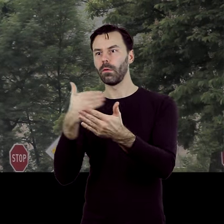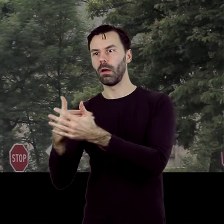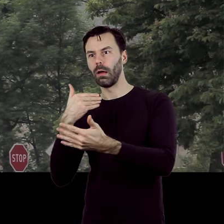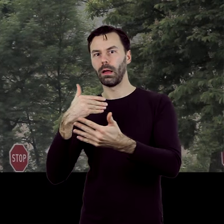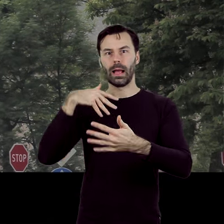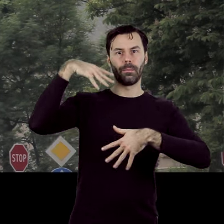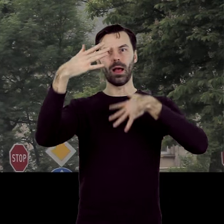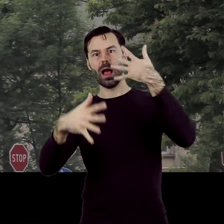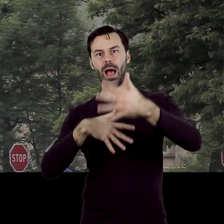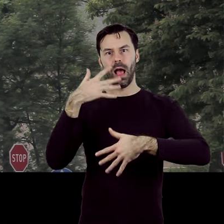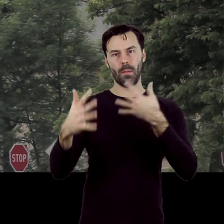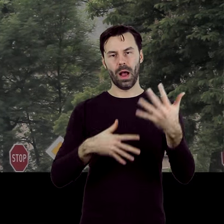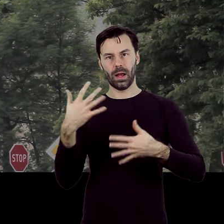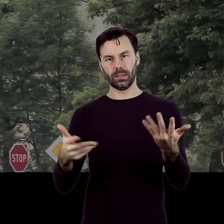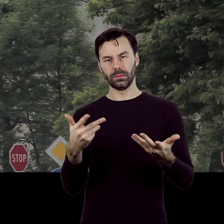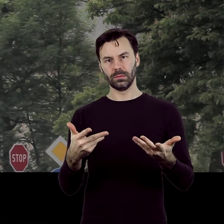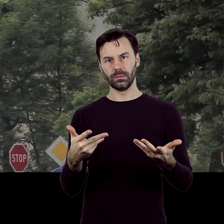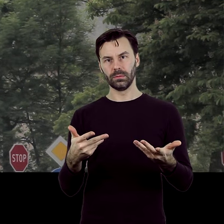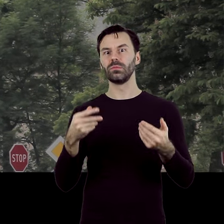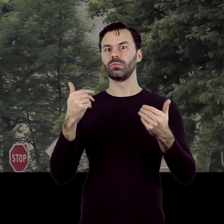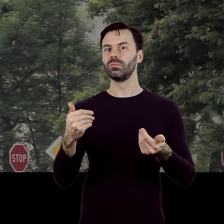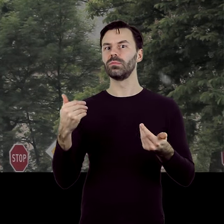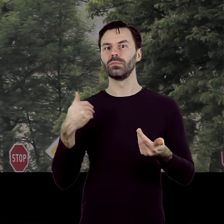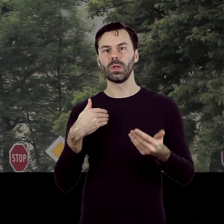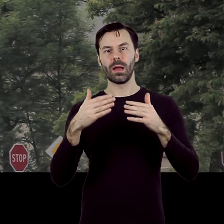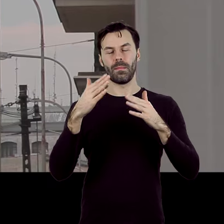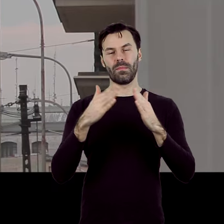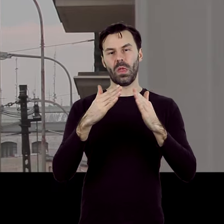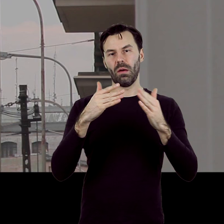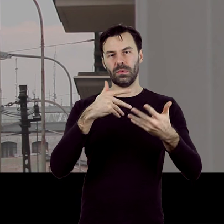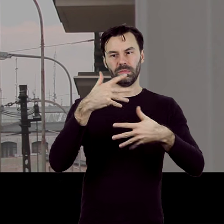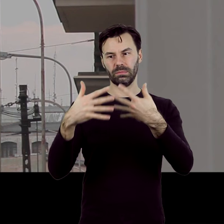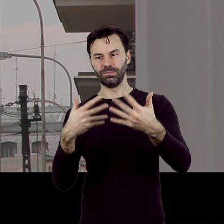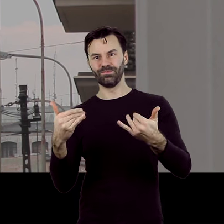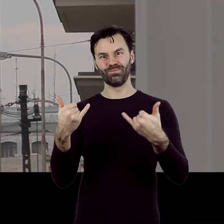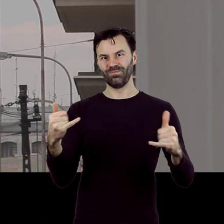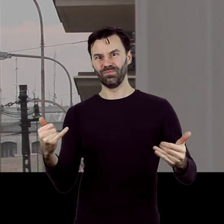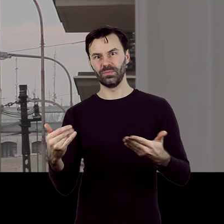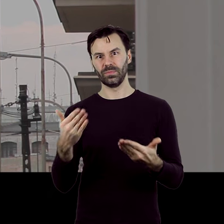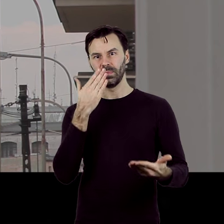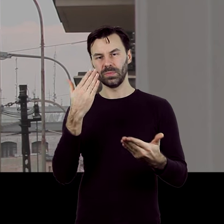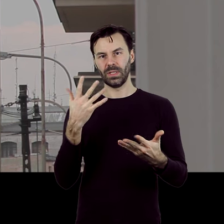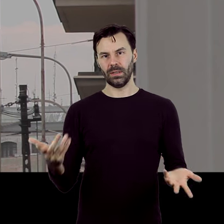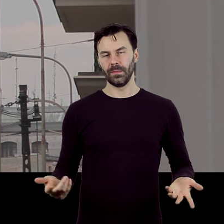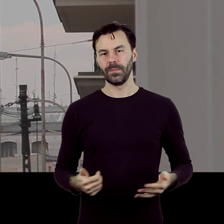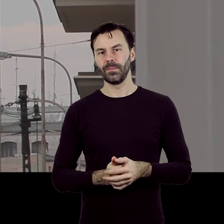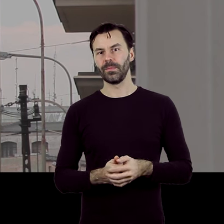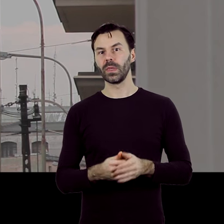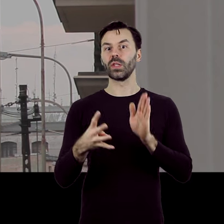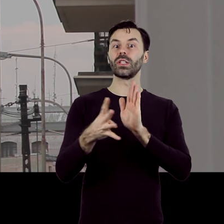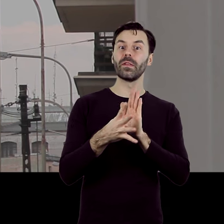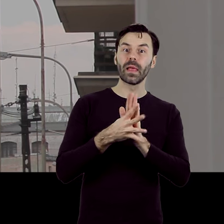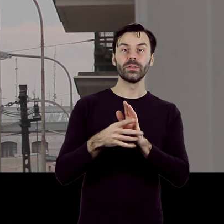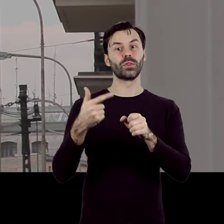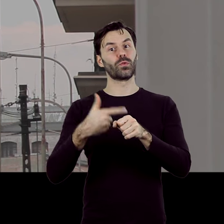którego efektem było charakterystyczne dla Łodzi wymieszanie zabudowy. Po krótkotrwałej stagnacji na przełomie XIX